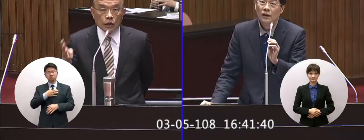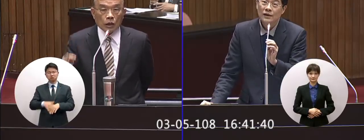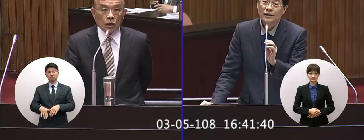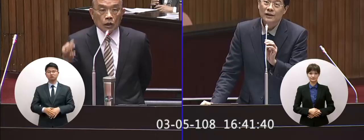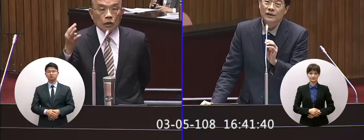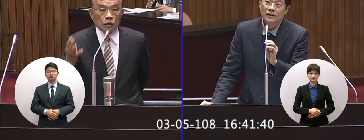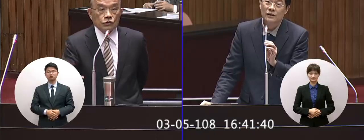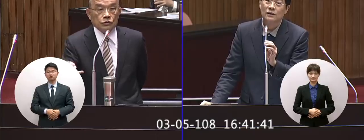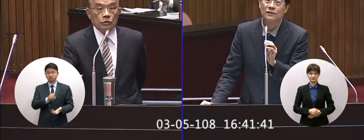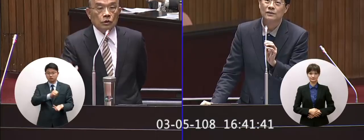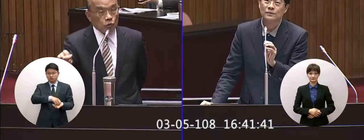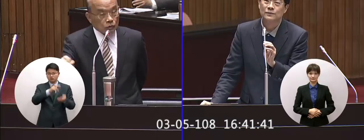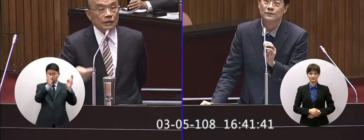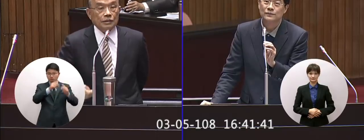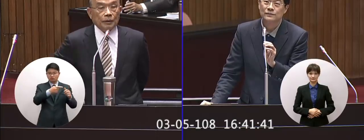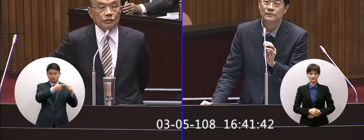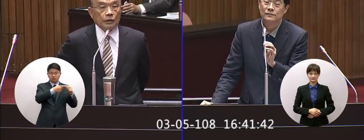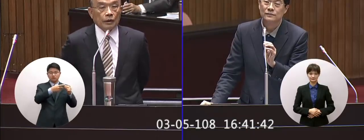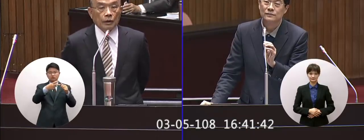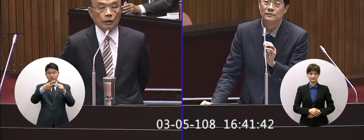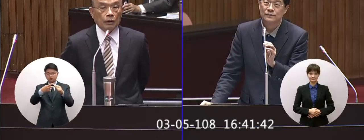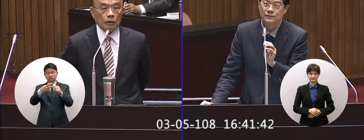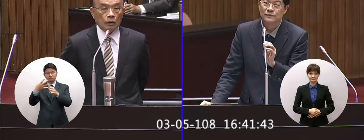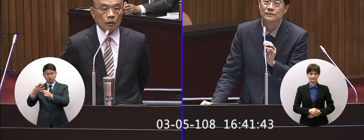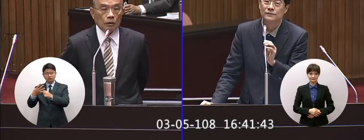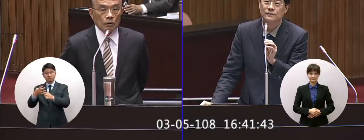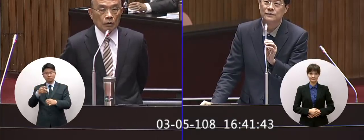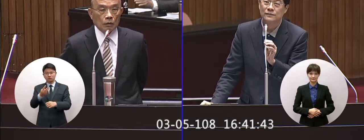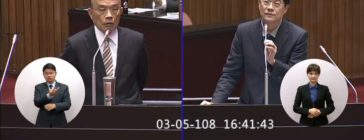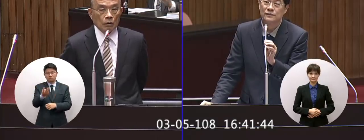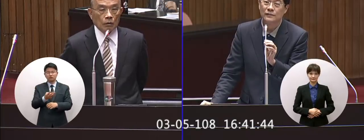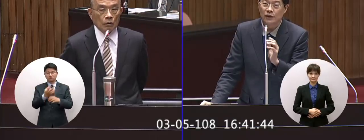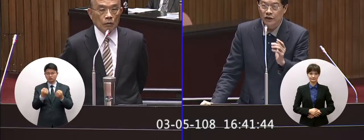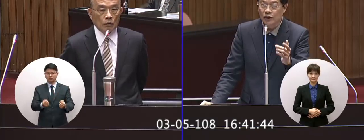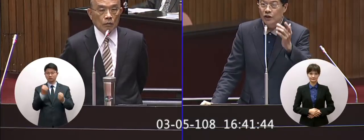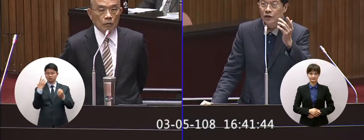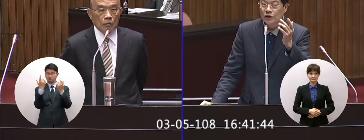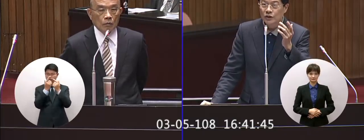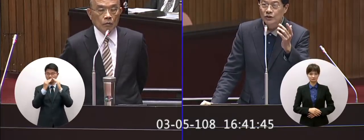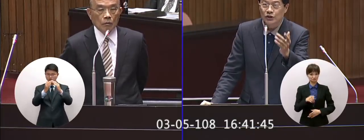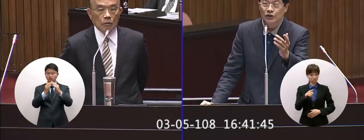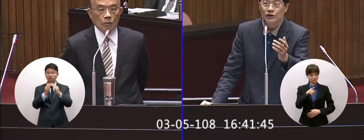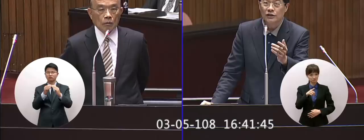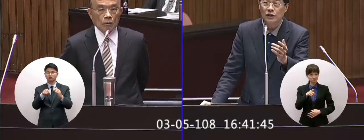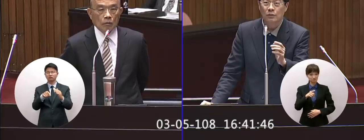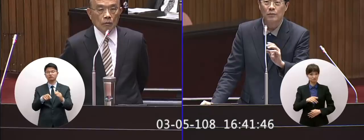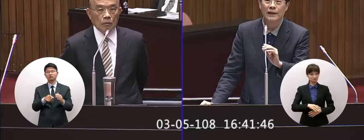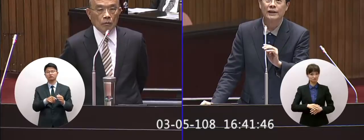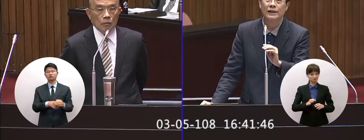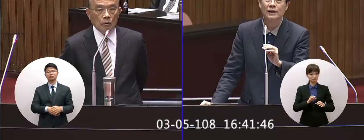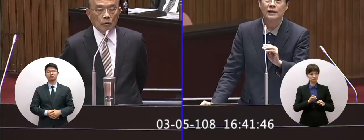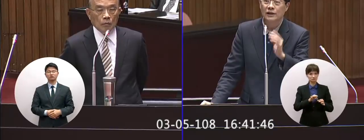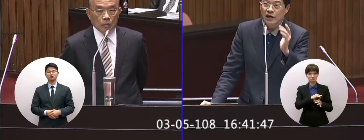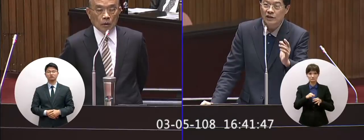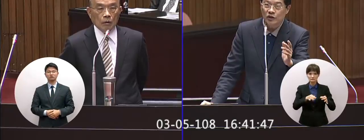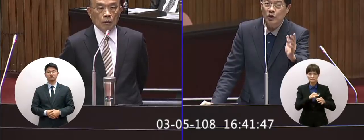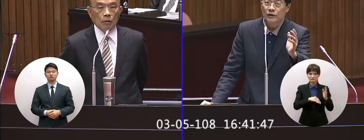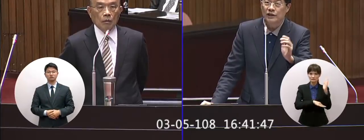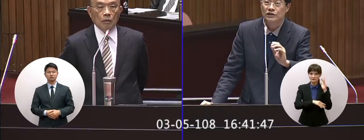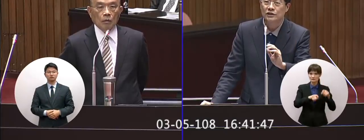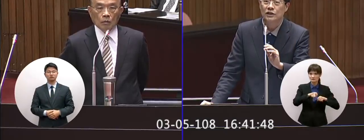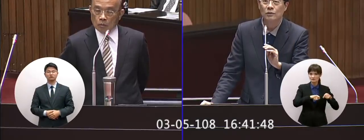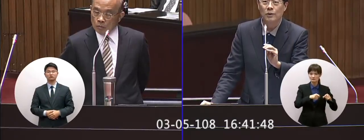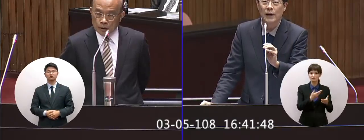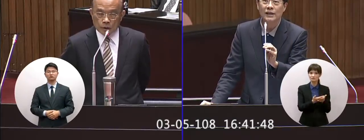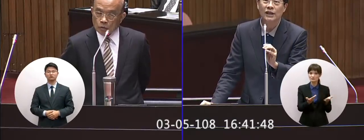因为核一、核二、核四都在新北市。 那你的经济政策怎么办？你刚